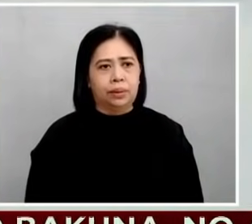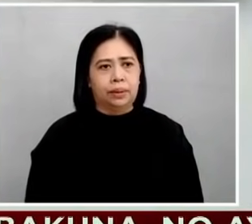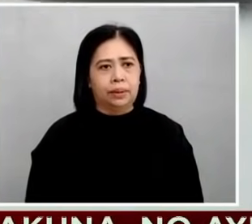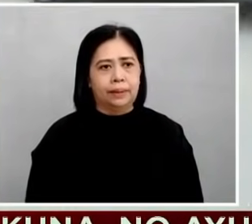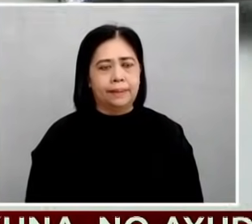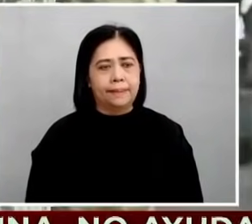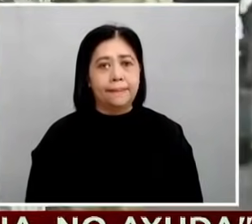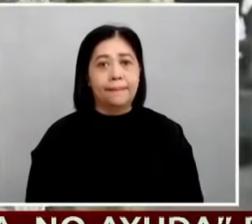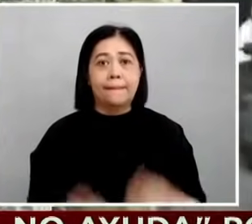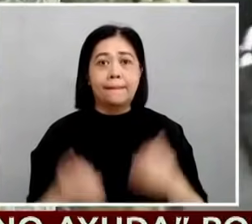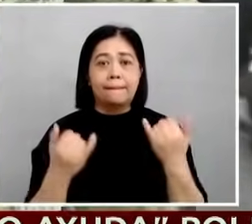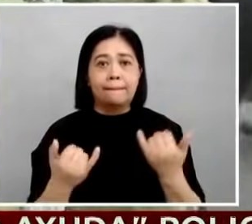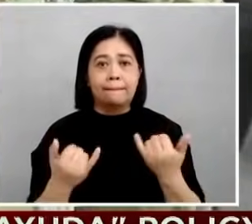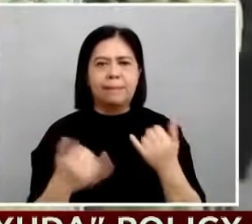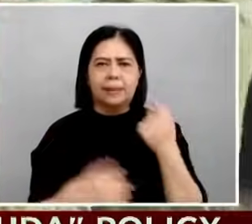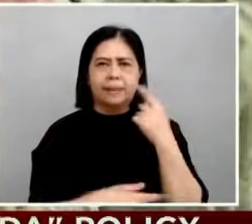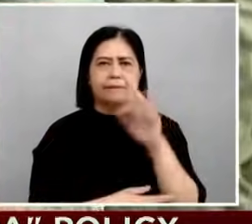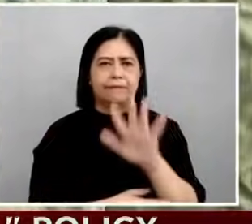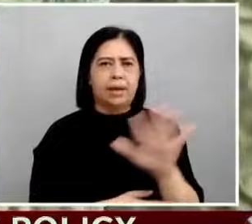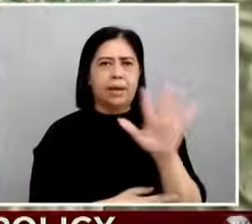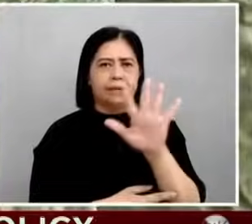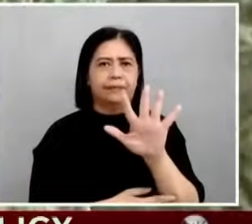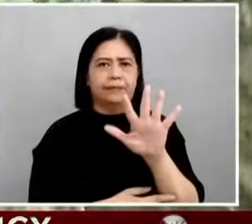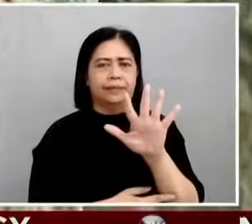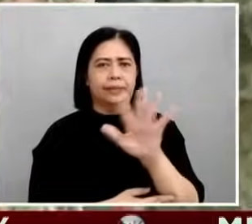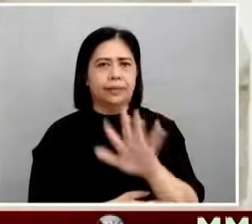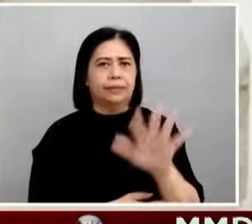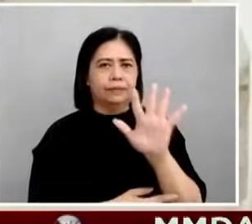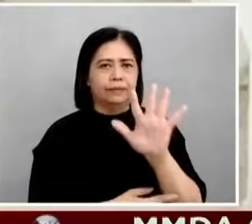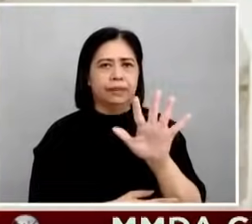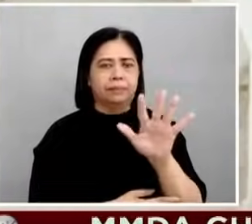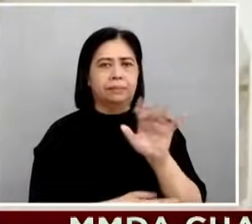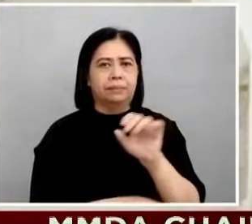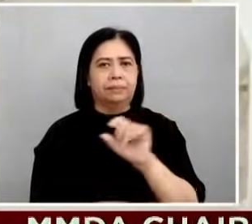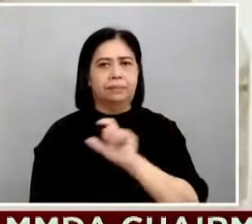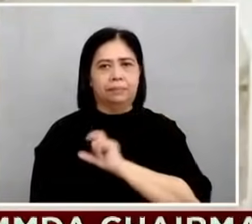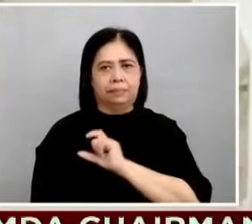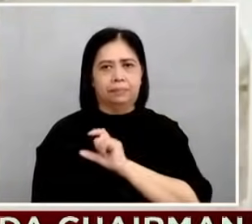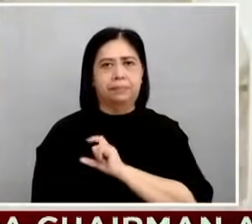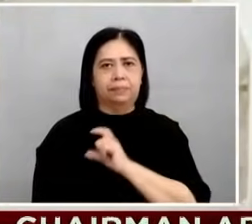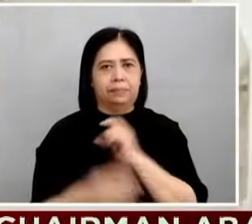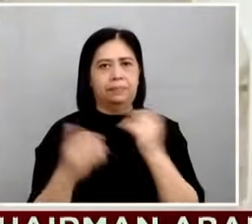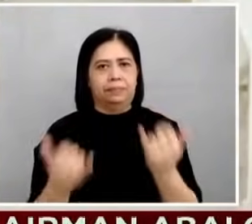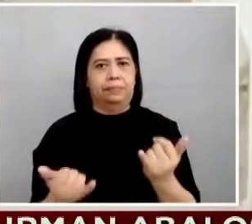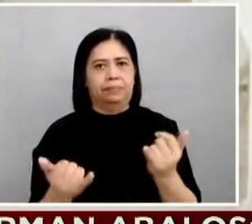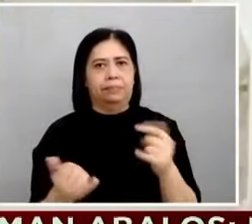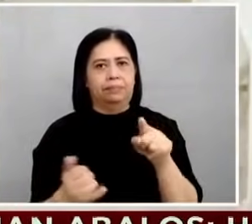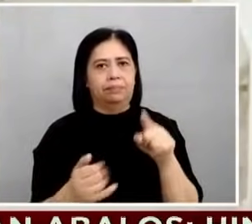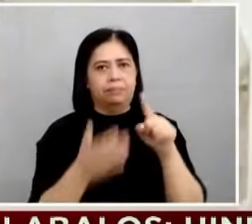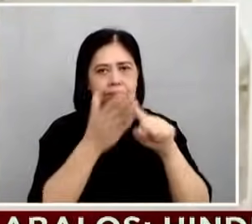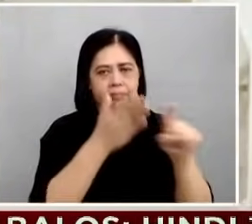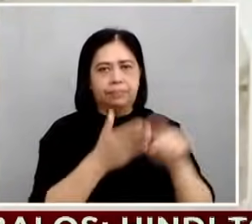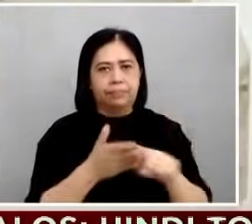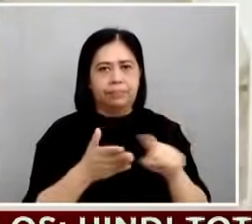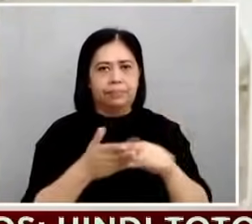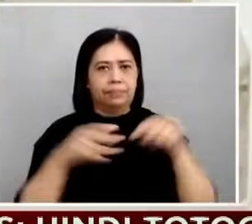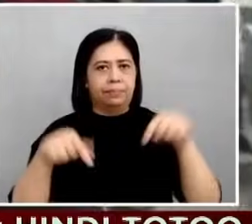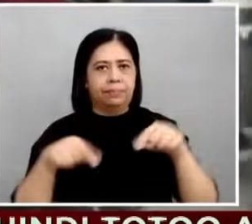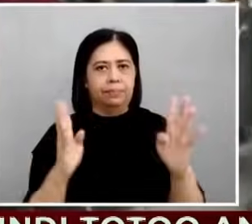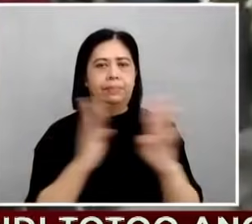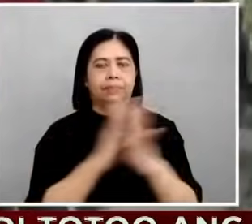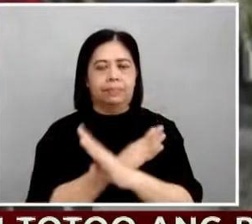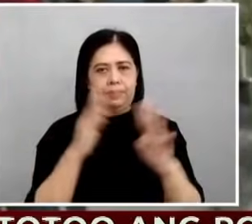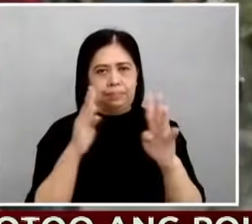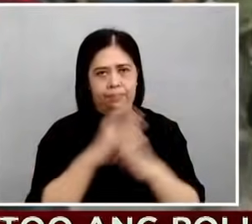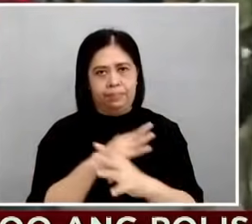Kabayan, ngayon mga lima ang around the five police personnel yung nakikita natin na nag-i-inspeksyon dito. Rotation din sila